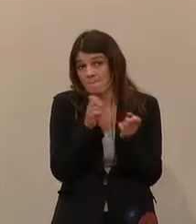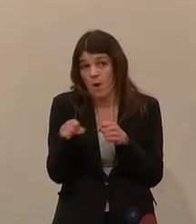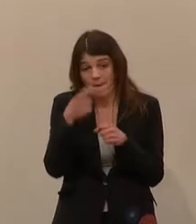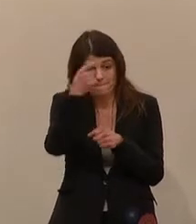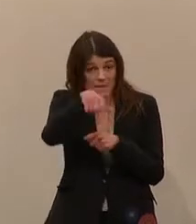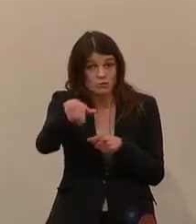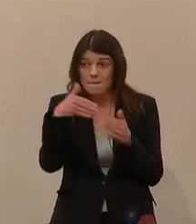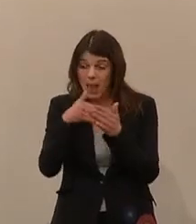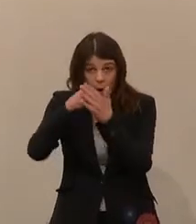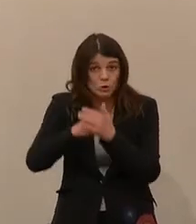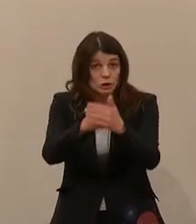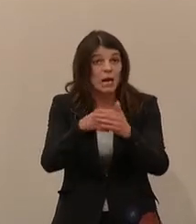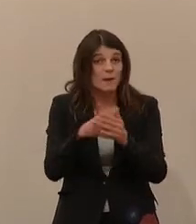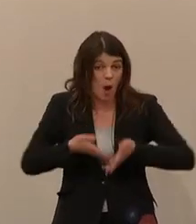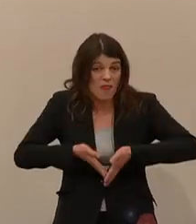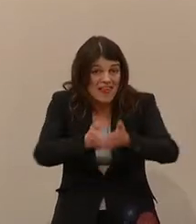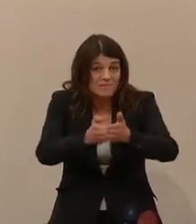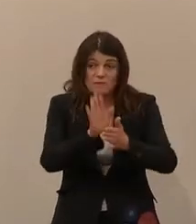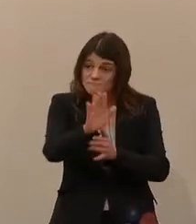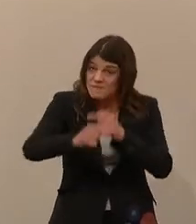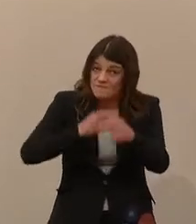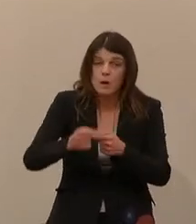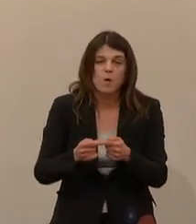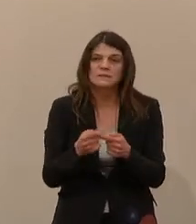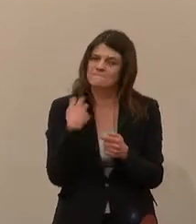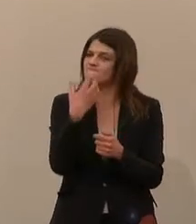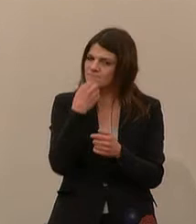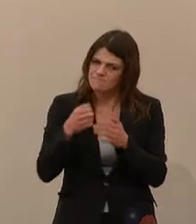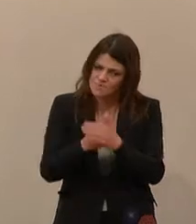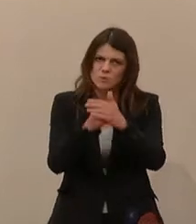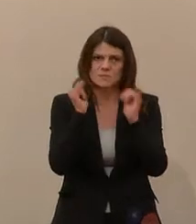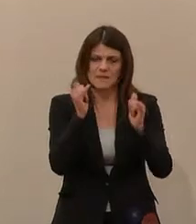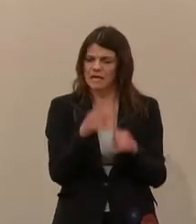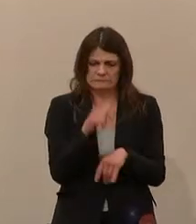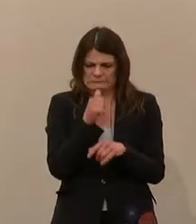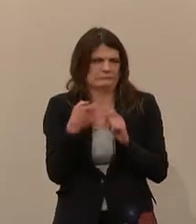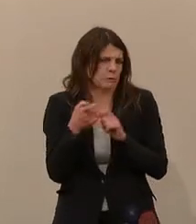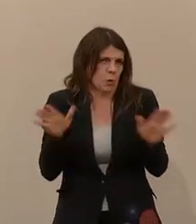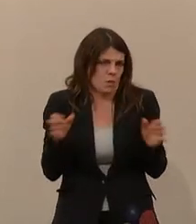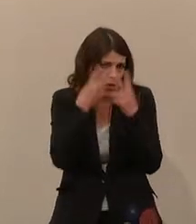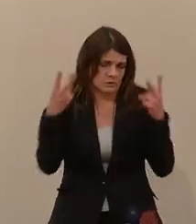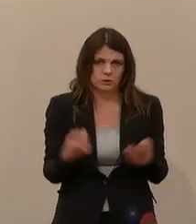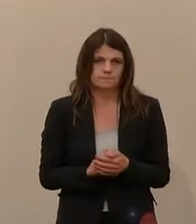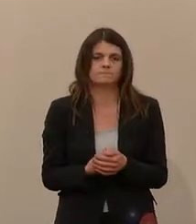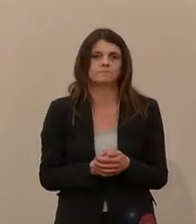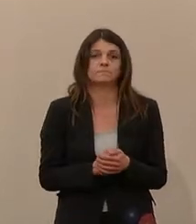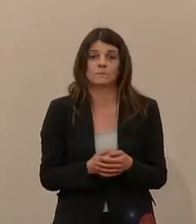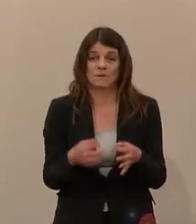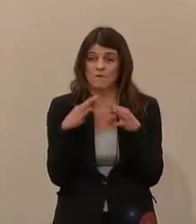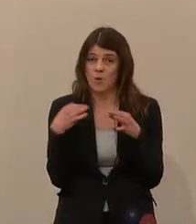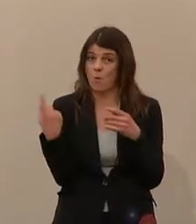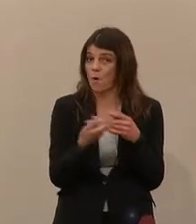Unterstützung brauchen, die unsere Hilfe bei ihrer Entwicklung brauchen, zu unterstützen. Das steht für uns nicht zur Debatte. Für